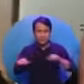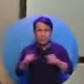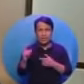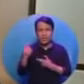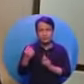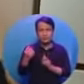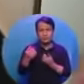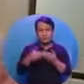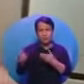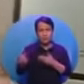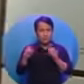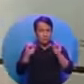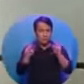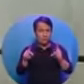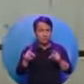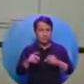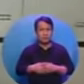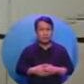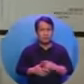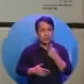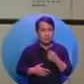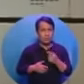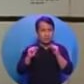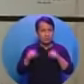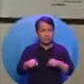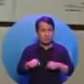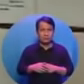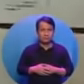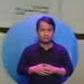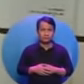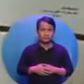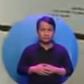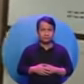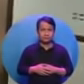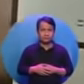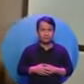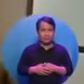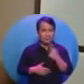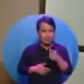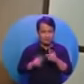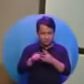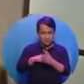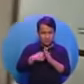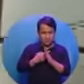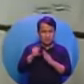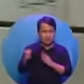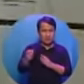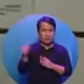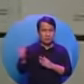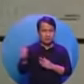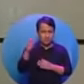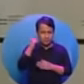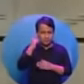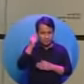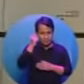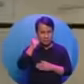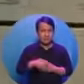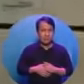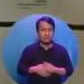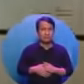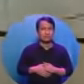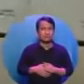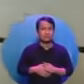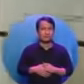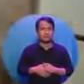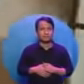bang ginagawa natin? Idol, unang araw ng Disyembre, aba, umpisahin nyo na, idol! Yes!